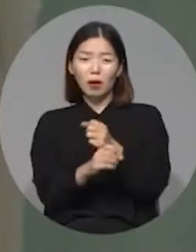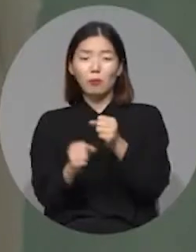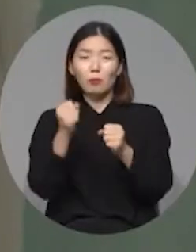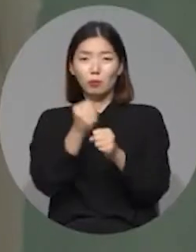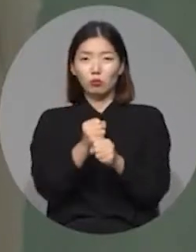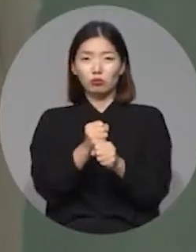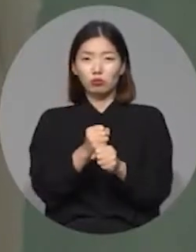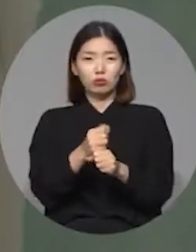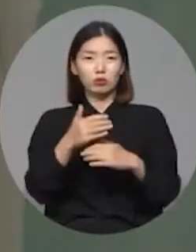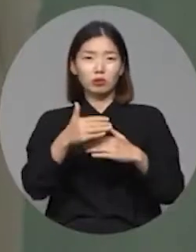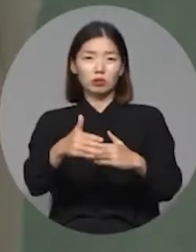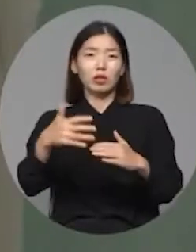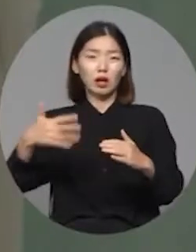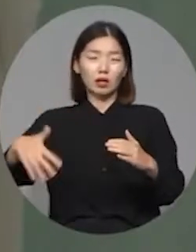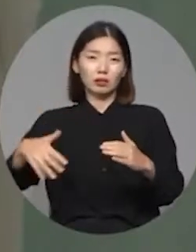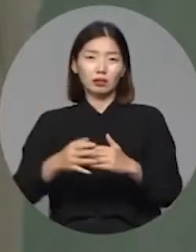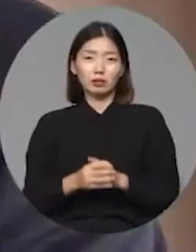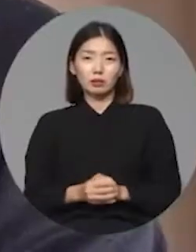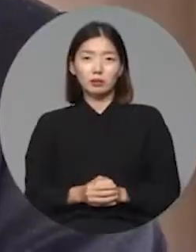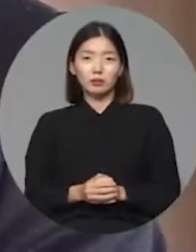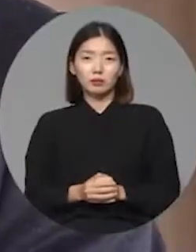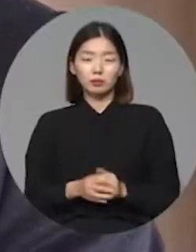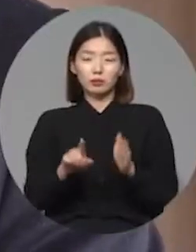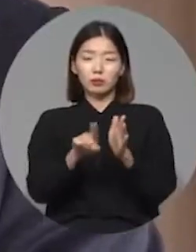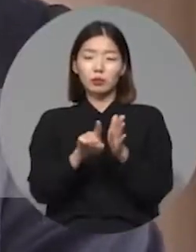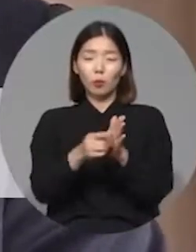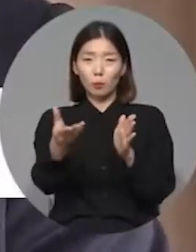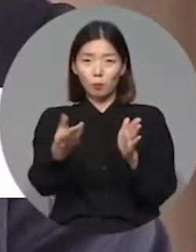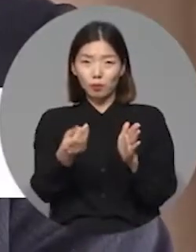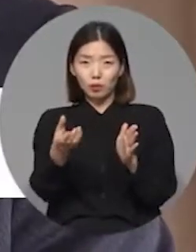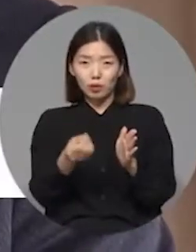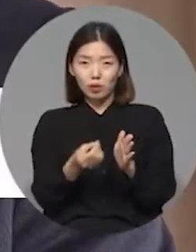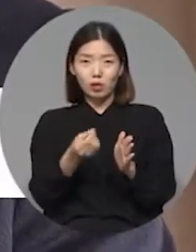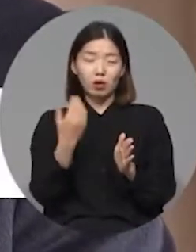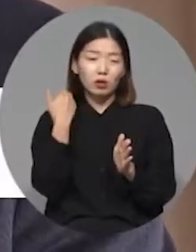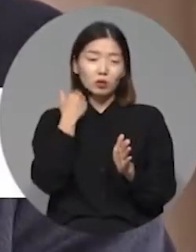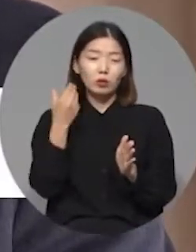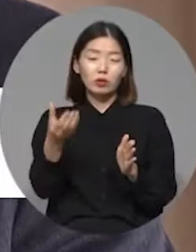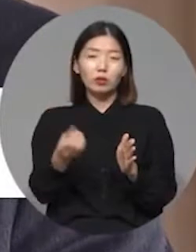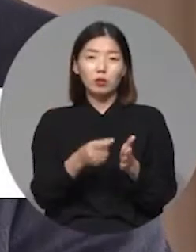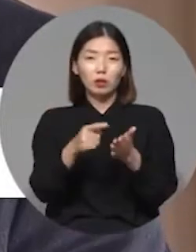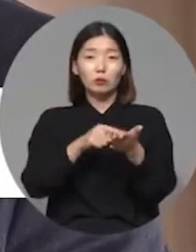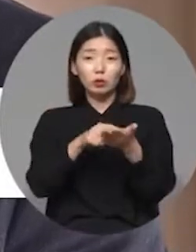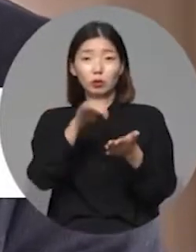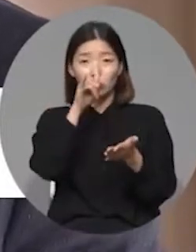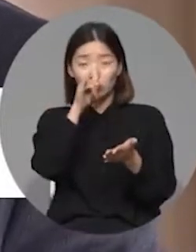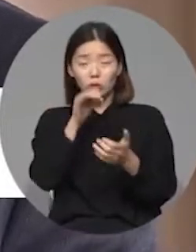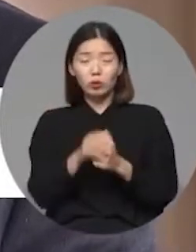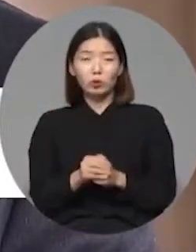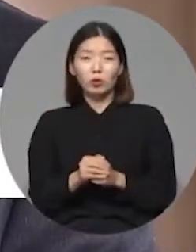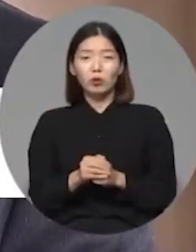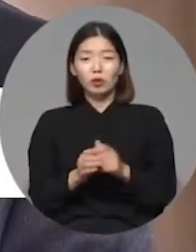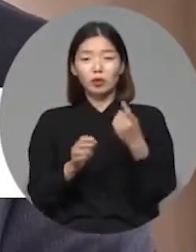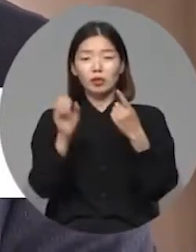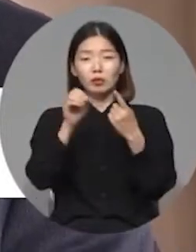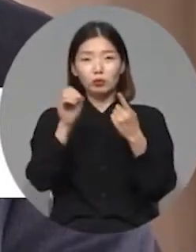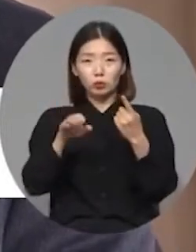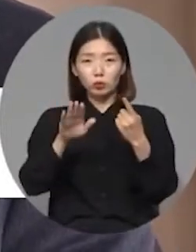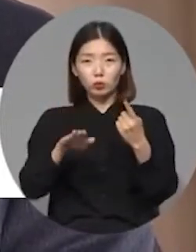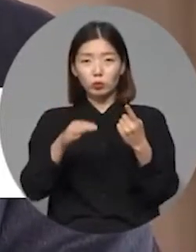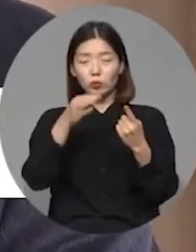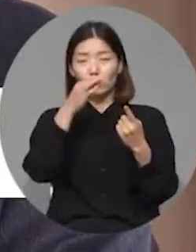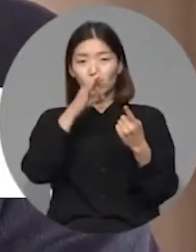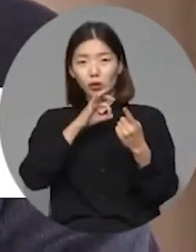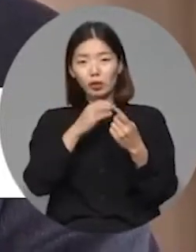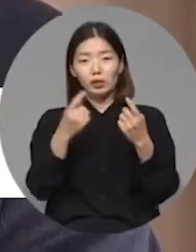아직도 현재 진행형입니다. 신용대출로 일단 전세자금 대출은 갚은 상태고 기존보다는 금리가 한 1% 이상